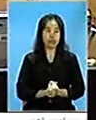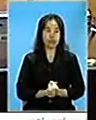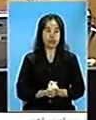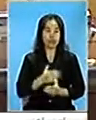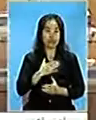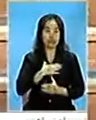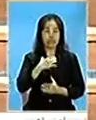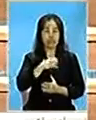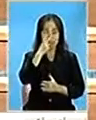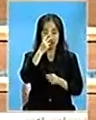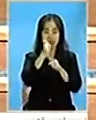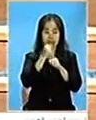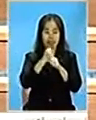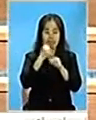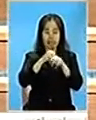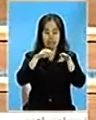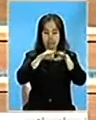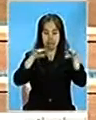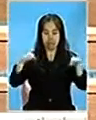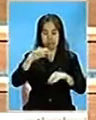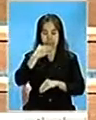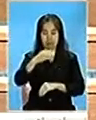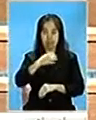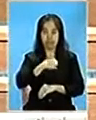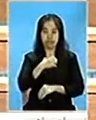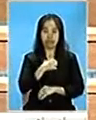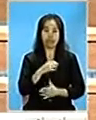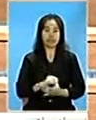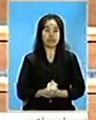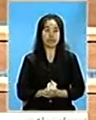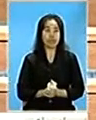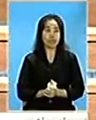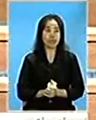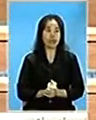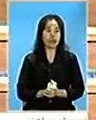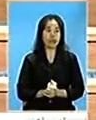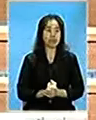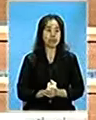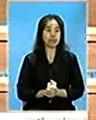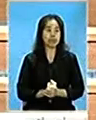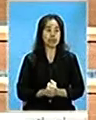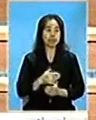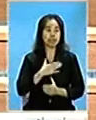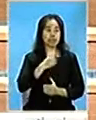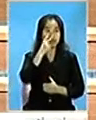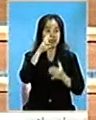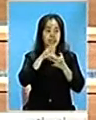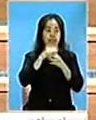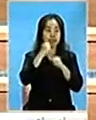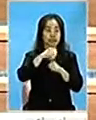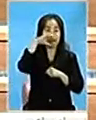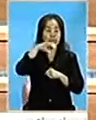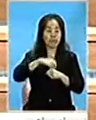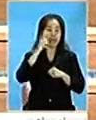ทำงานของท่านเป็นมาตรฐานเดียวกันไปโดยตลอดท่านประธานครับเมื่อมาดูเรื่องสถาบันสื่อมวลชนที่เป็นอิส